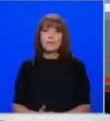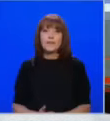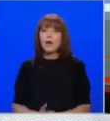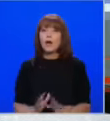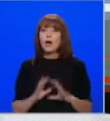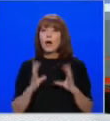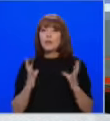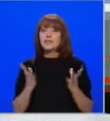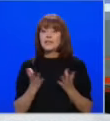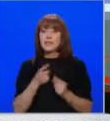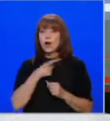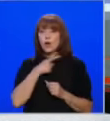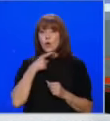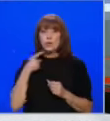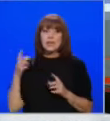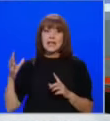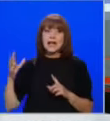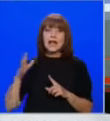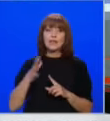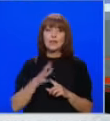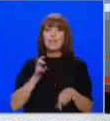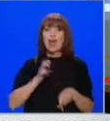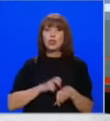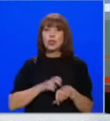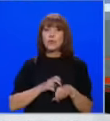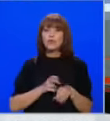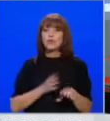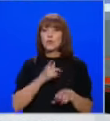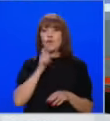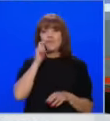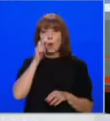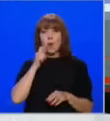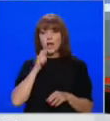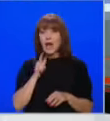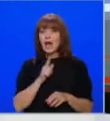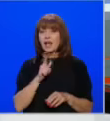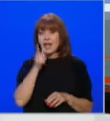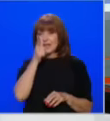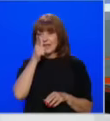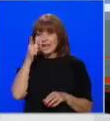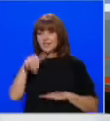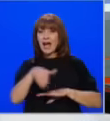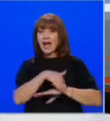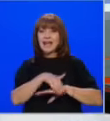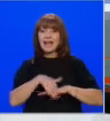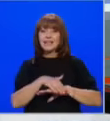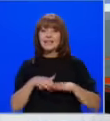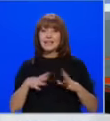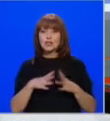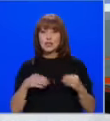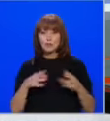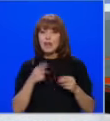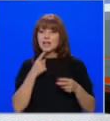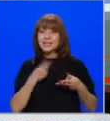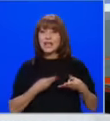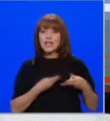От света Русия атакува с дронове Дунавското пристанище Рени в Украйна, недалеч от границата с Румъния. Портът е стратегически за износ